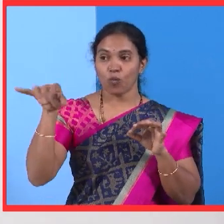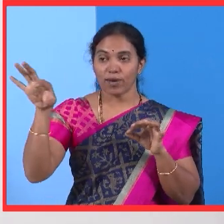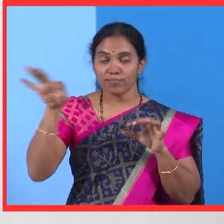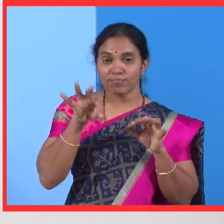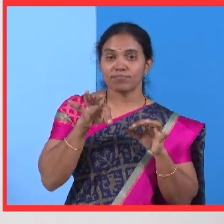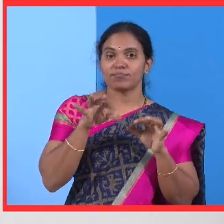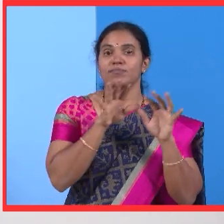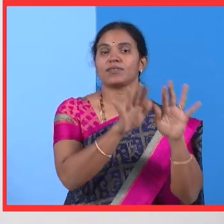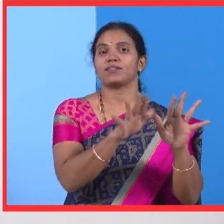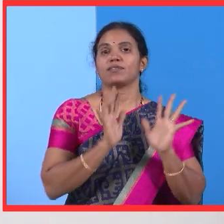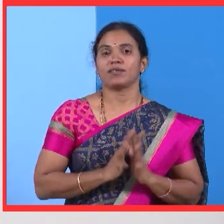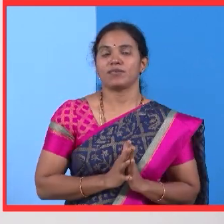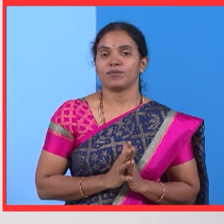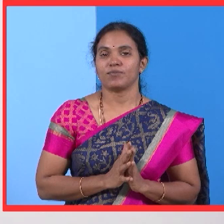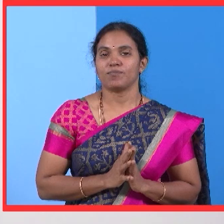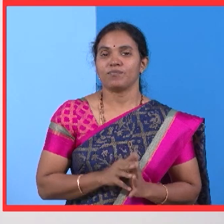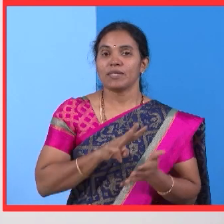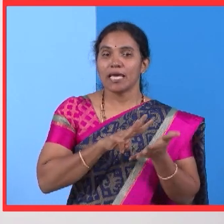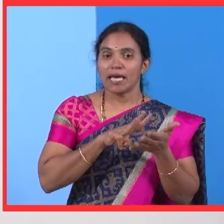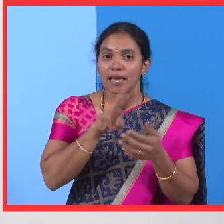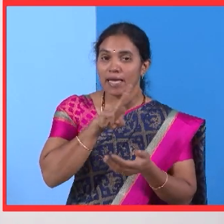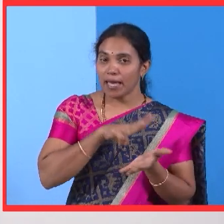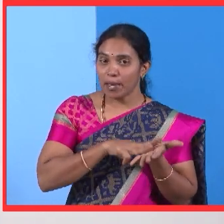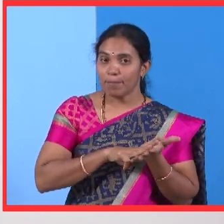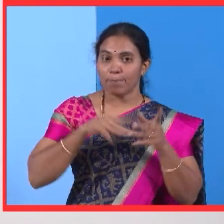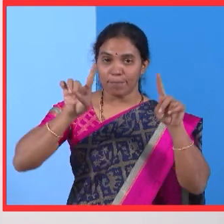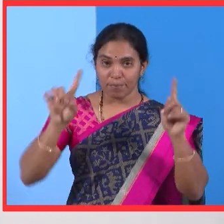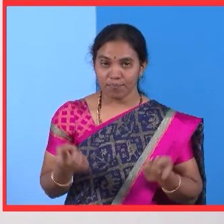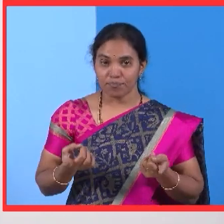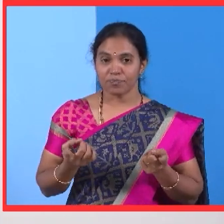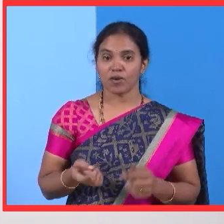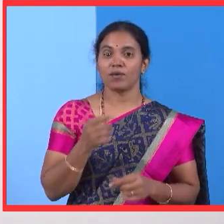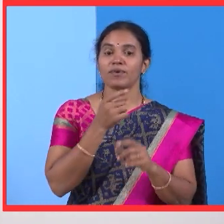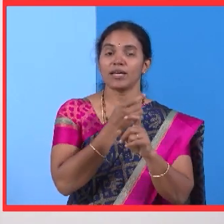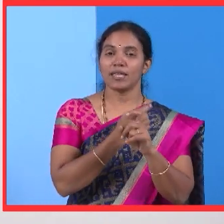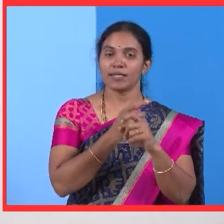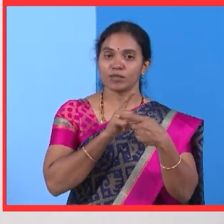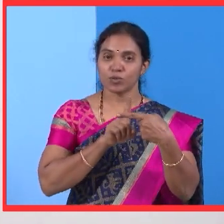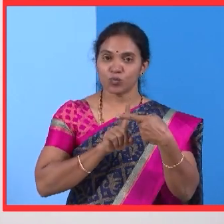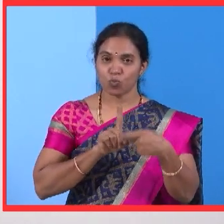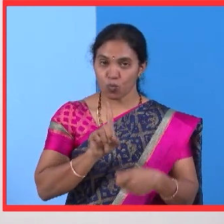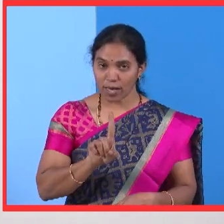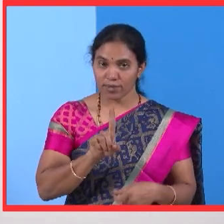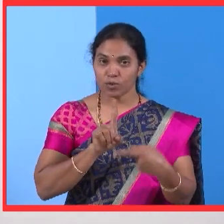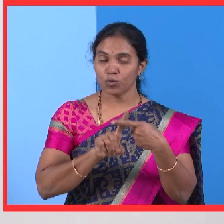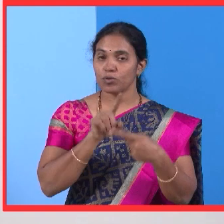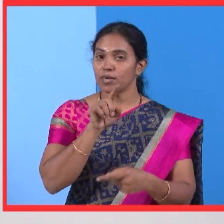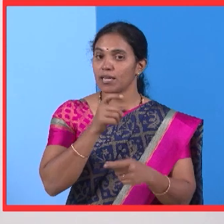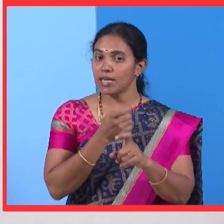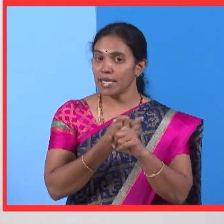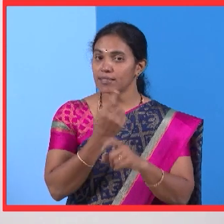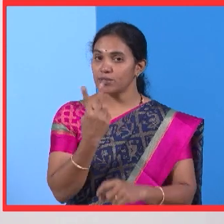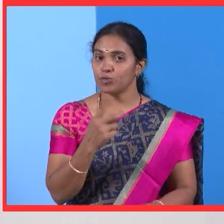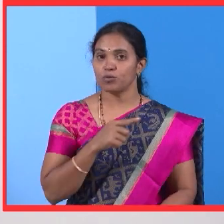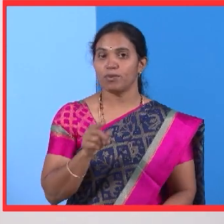டு எம் ஆஃப் எக்ஸ் ஒன் பிளஸ் எக்ஸ் டூ பை டூ கமா ஒய் ஒன் பிளஸ்